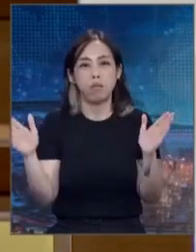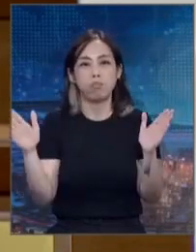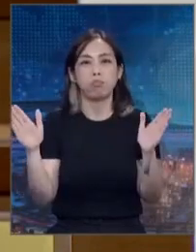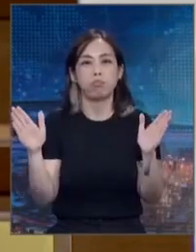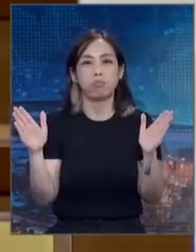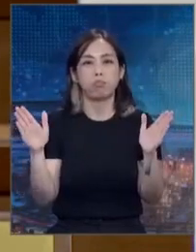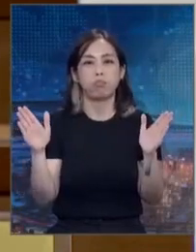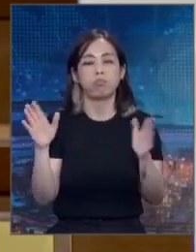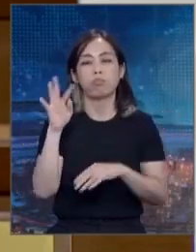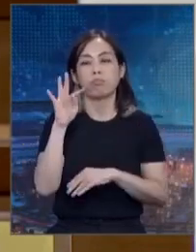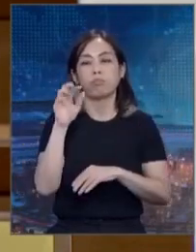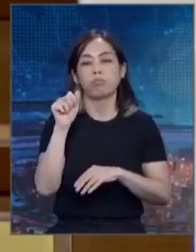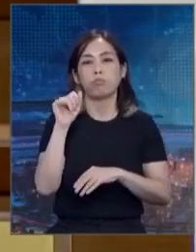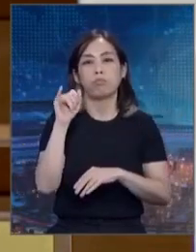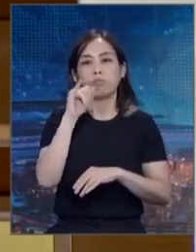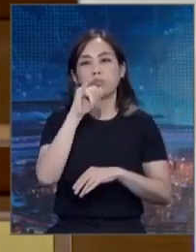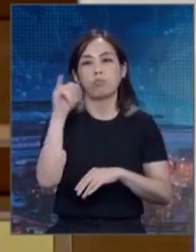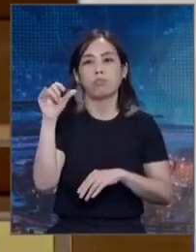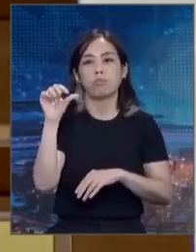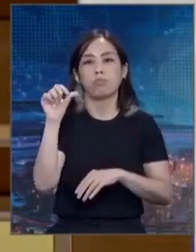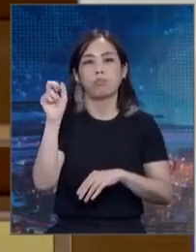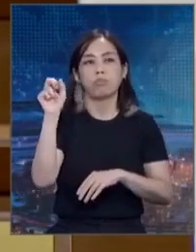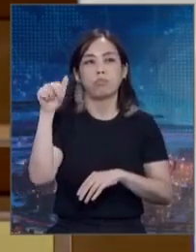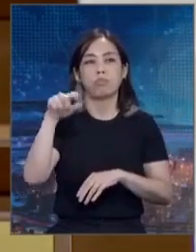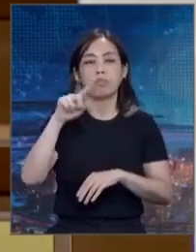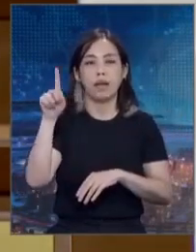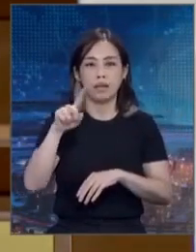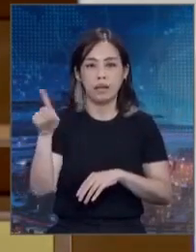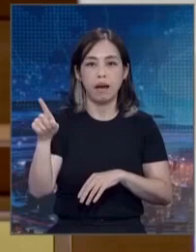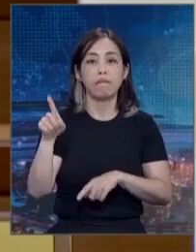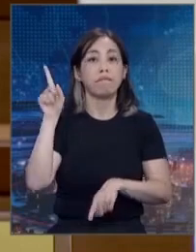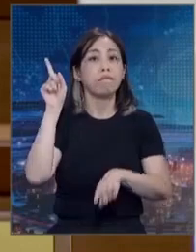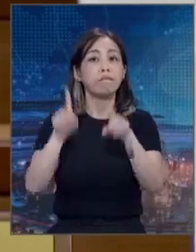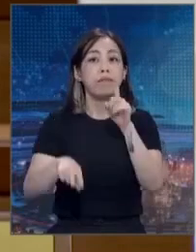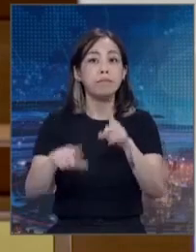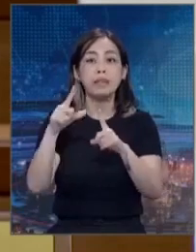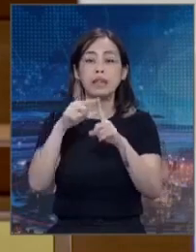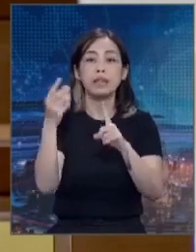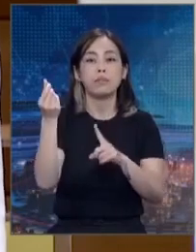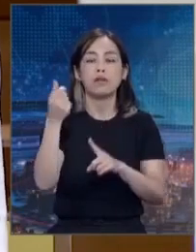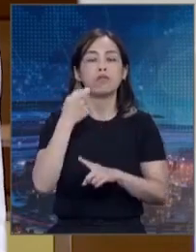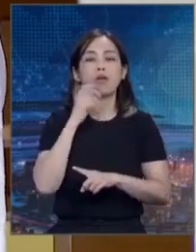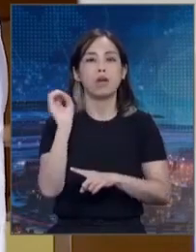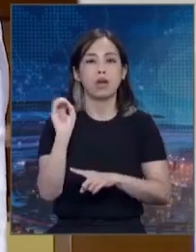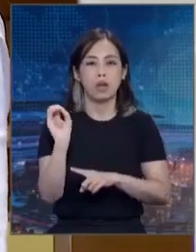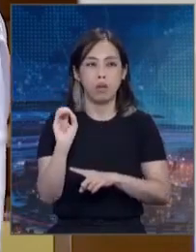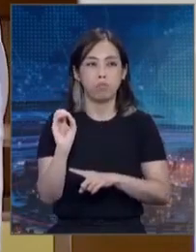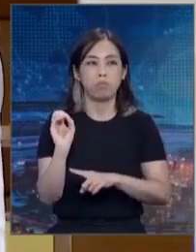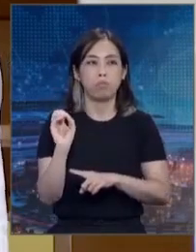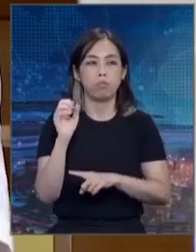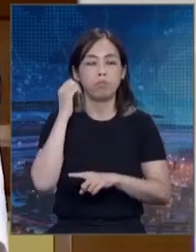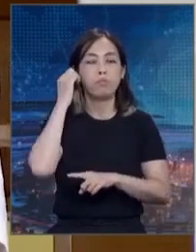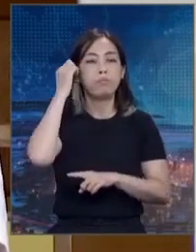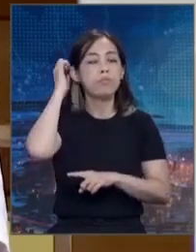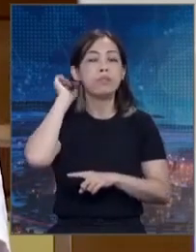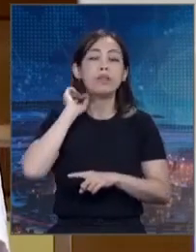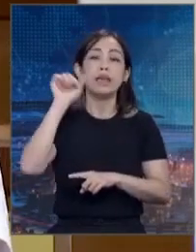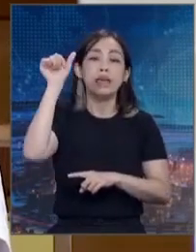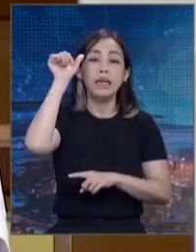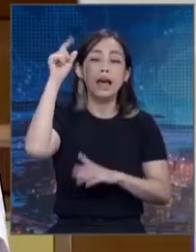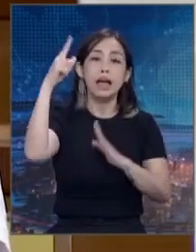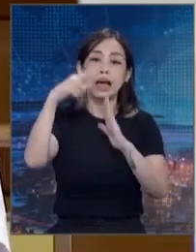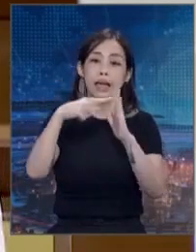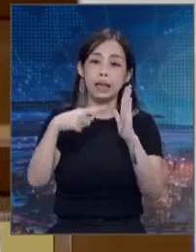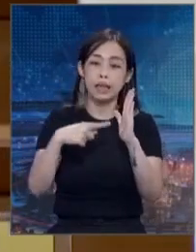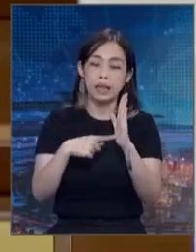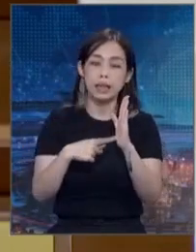toàn bộ cái tài sản công, không có gọi là phân biệt giá trị bao nhiêu tiền đưa vào, thì đương nhiên là khi coi chúng ta thực hiện